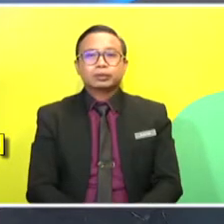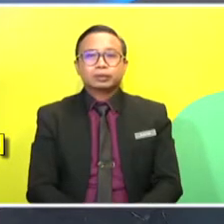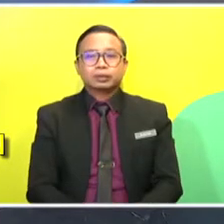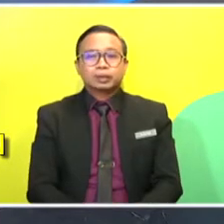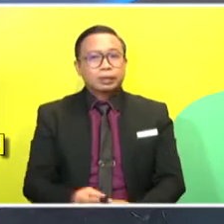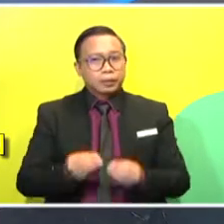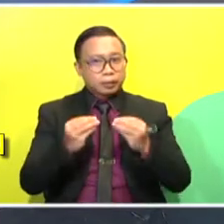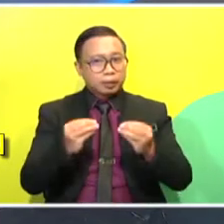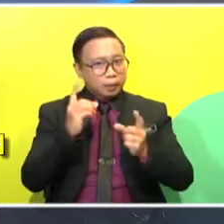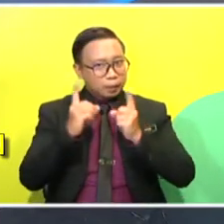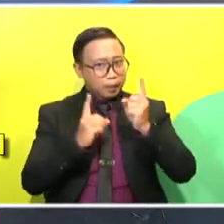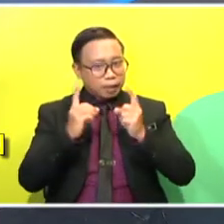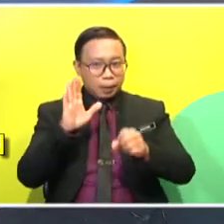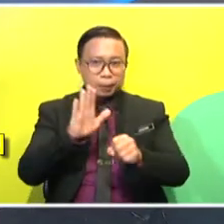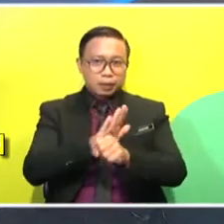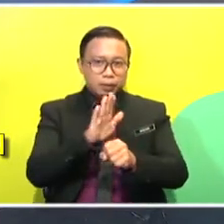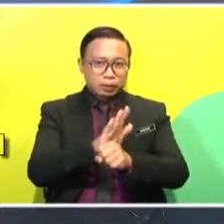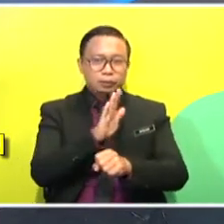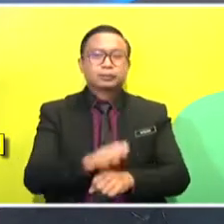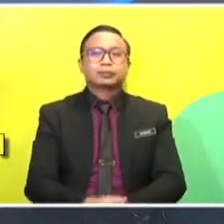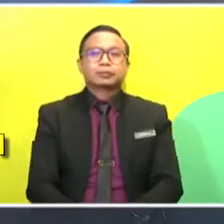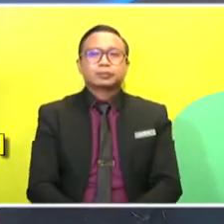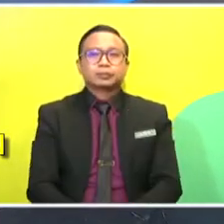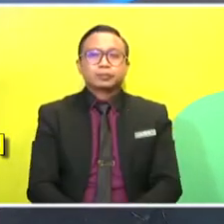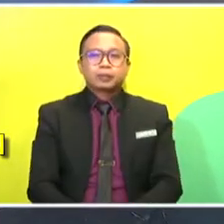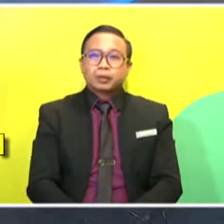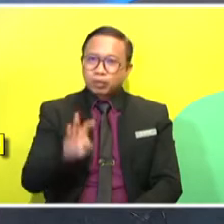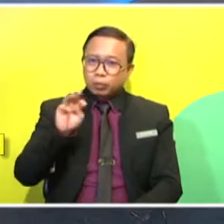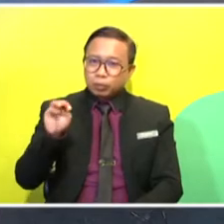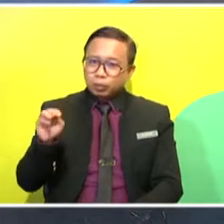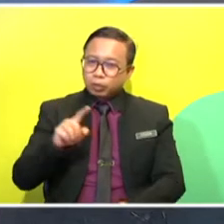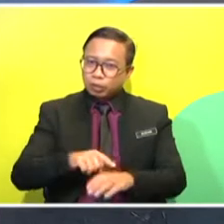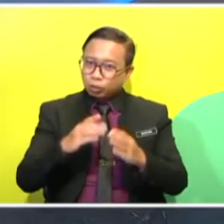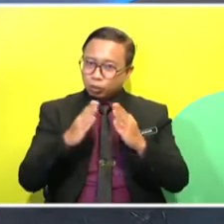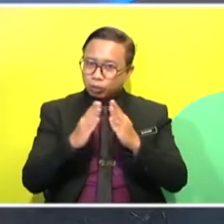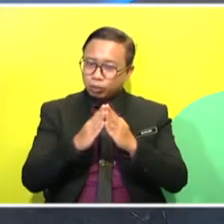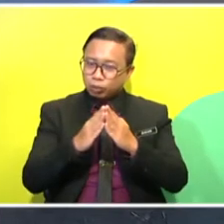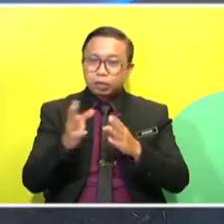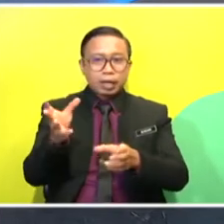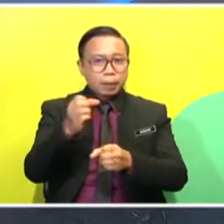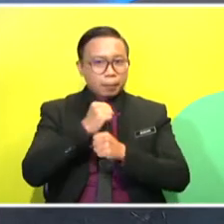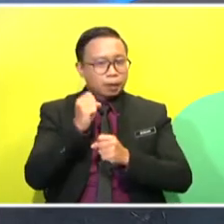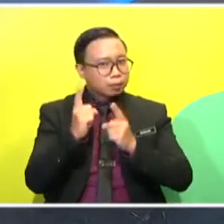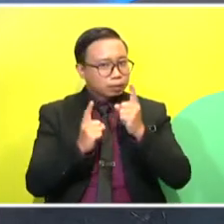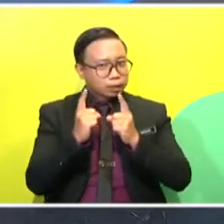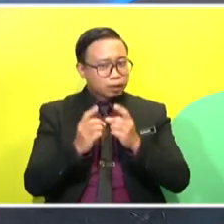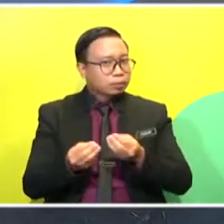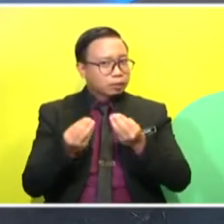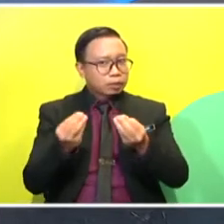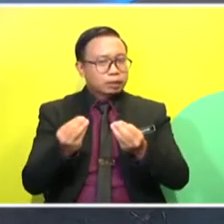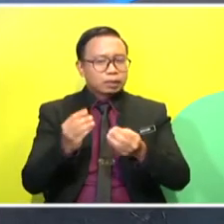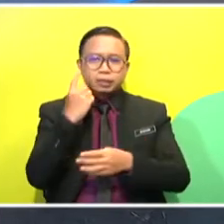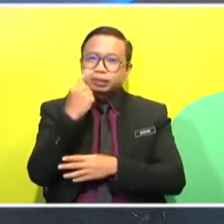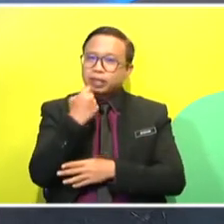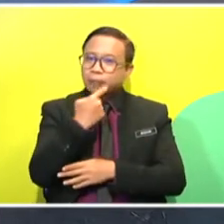Bintang penuh. Yeay, murid-murid di rumah pun dapat bintang penuh kita beri kepada anda semua yang menonton